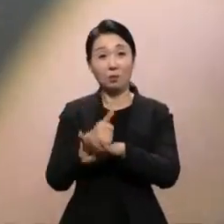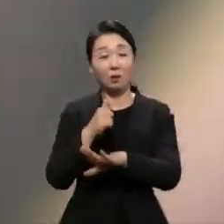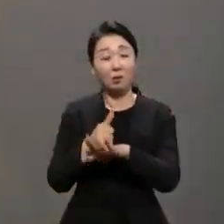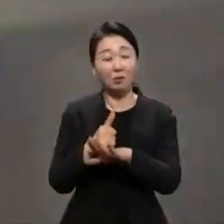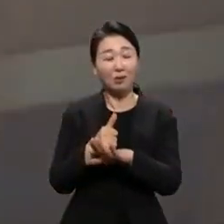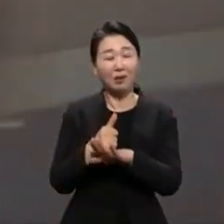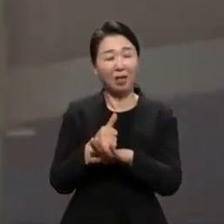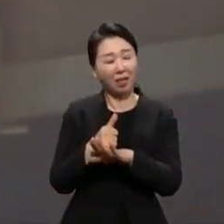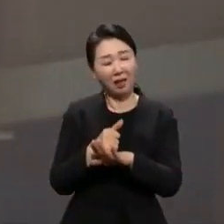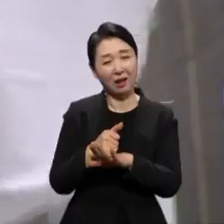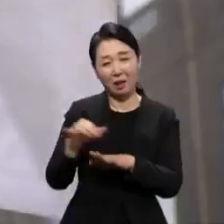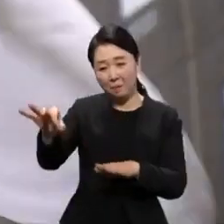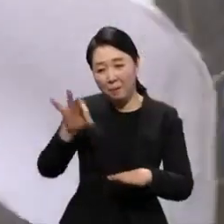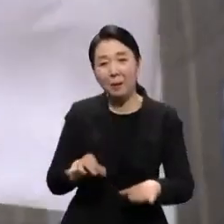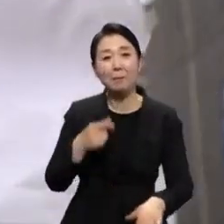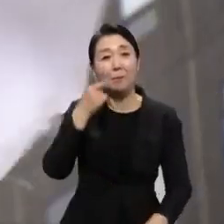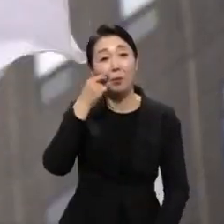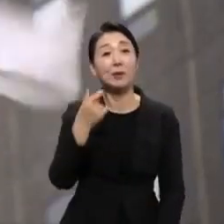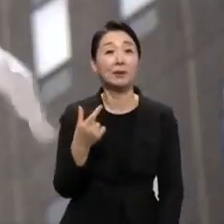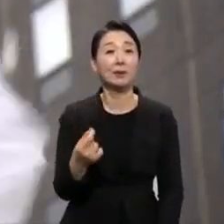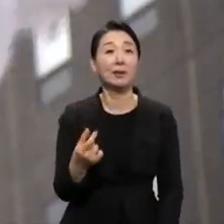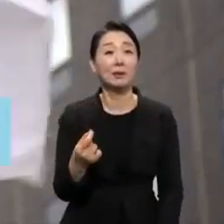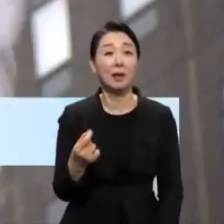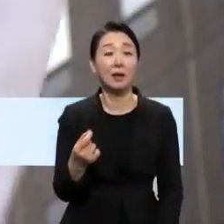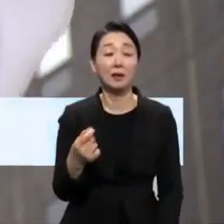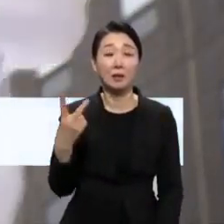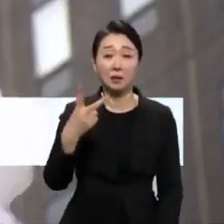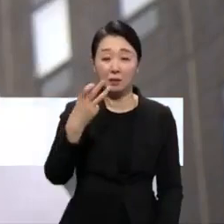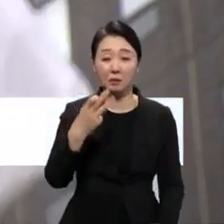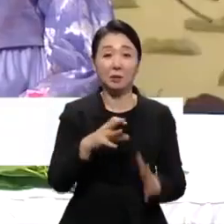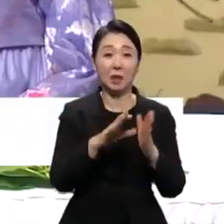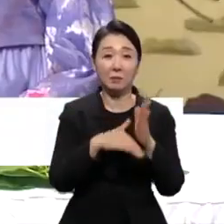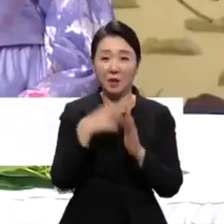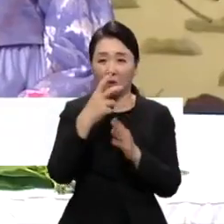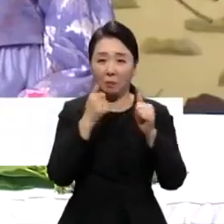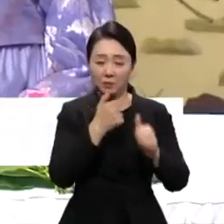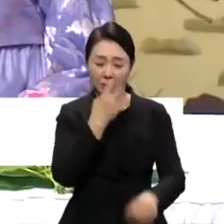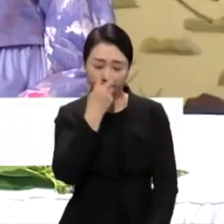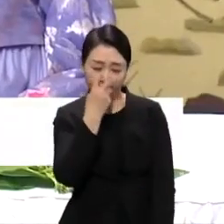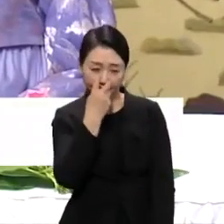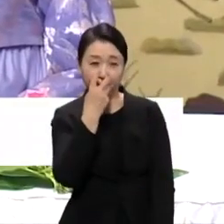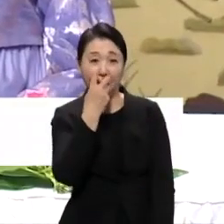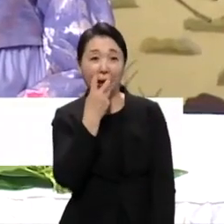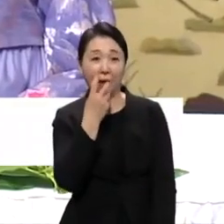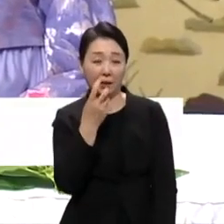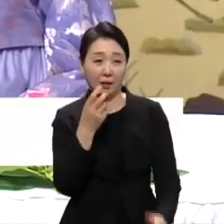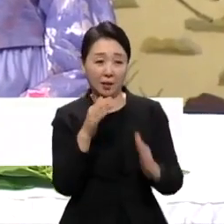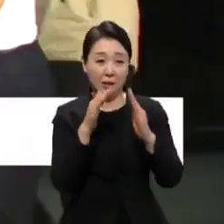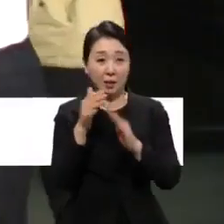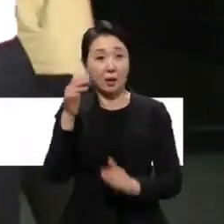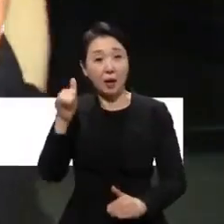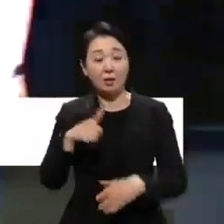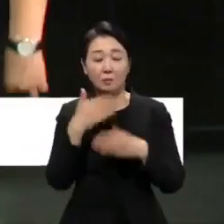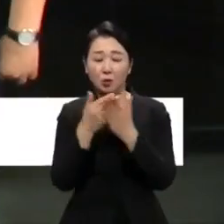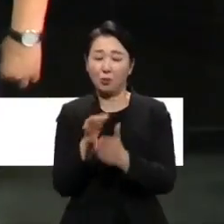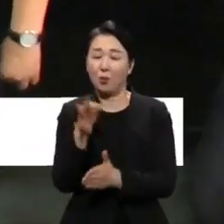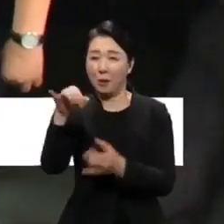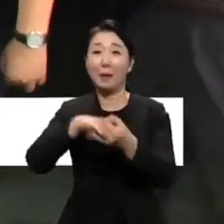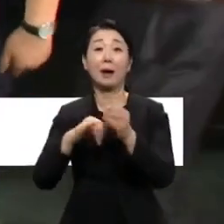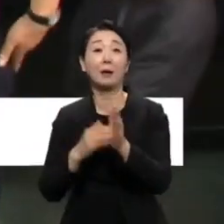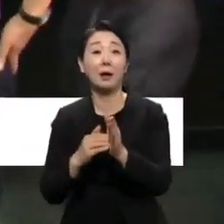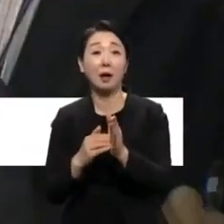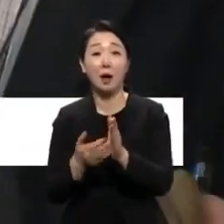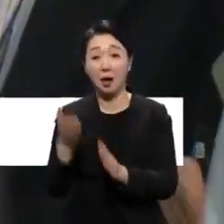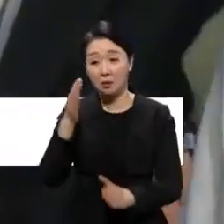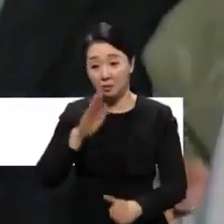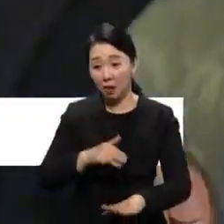미백으로 남게 됩니다 2013년 검찰이 대대적인 수사에 들어가자 전시 일간은 진금 납부를 약속했습니다